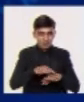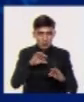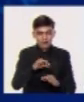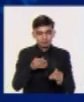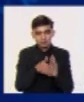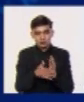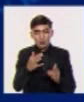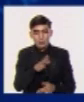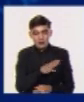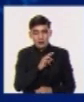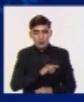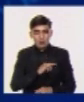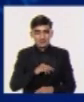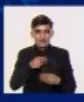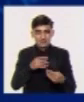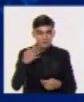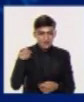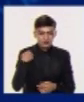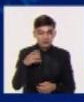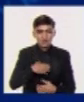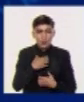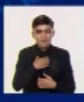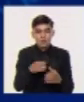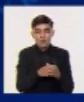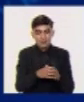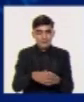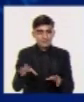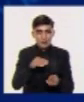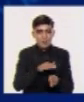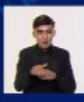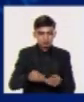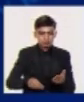бойынша жұмыс беруші сақтандыру компаниясы арқылы барлық материалдық шығынды өтейді.